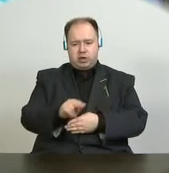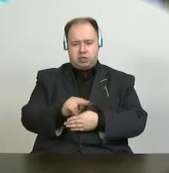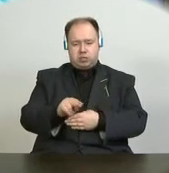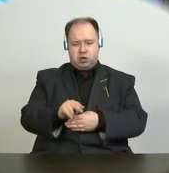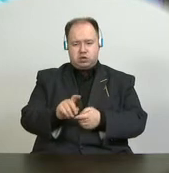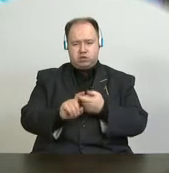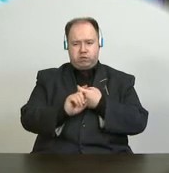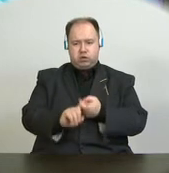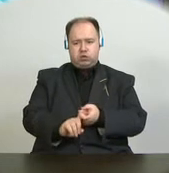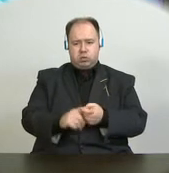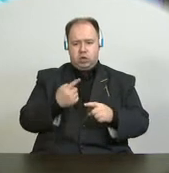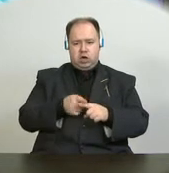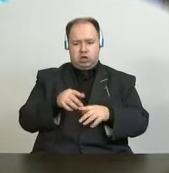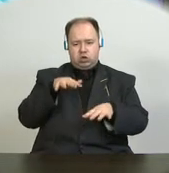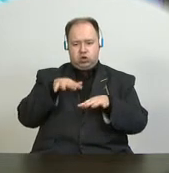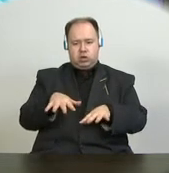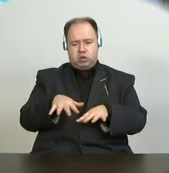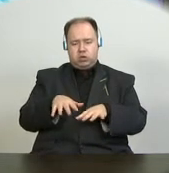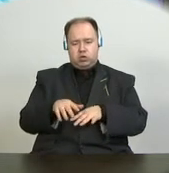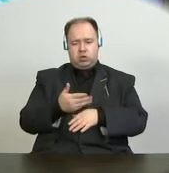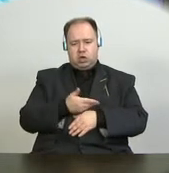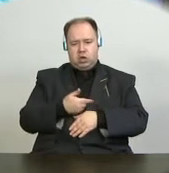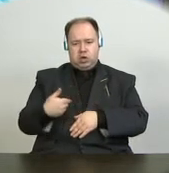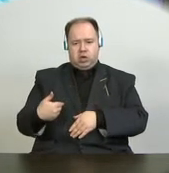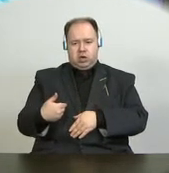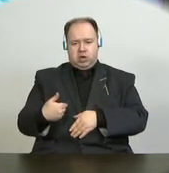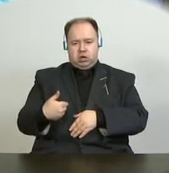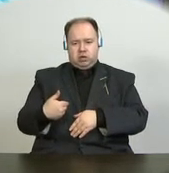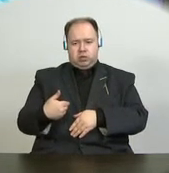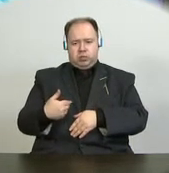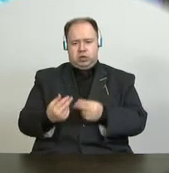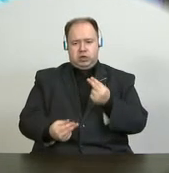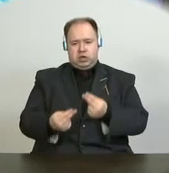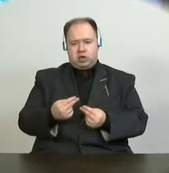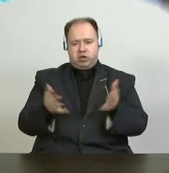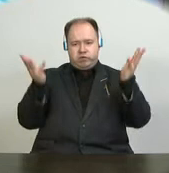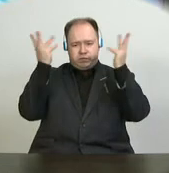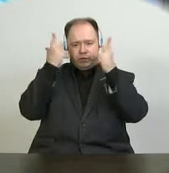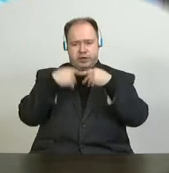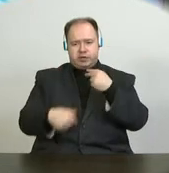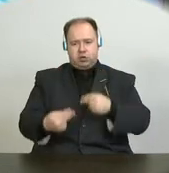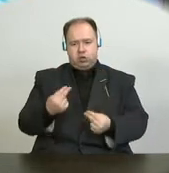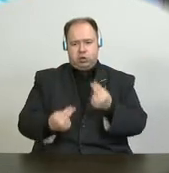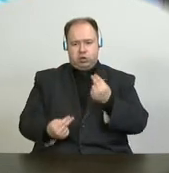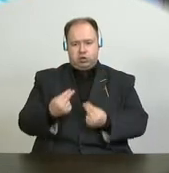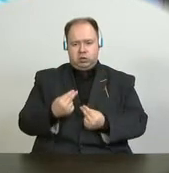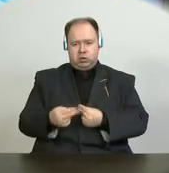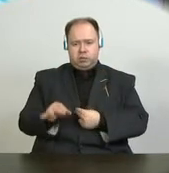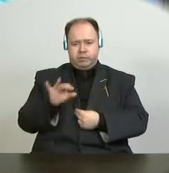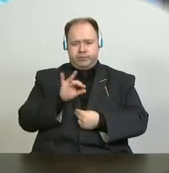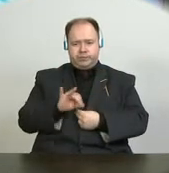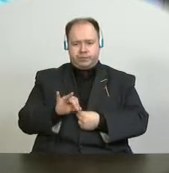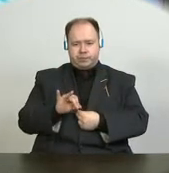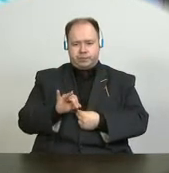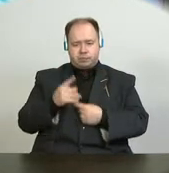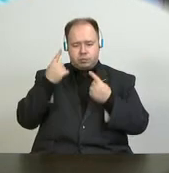который ее в этом момента такой мы с одной стороны и играем в увлекательную игру с другой стороны понимаем